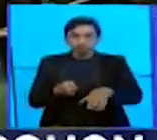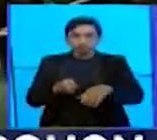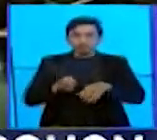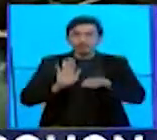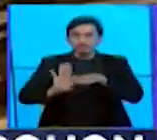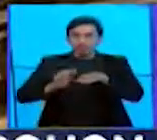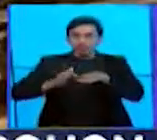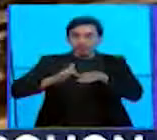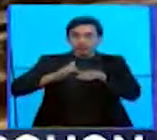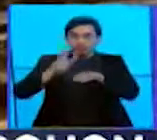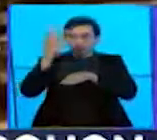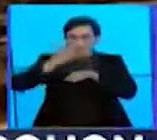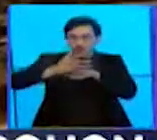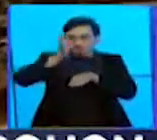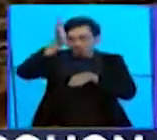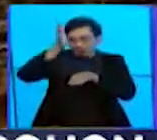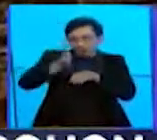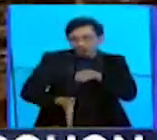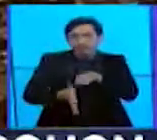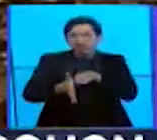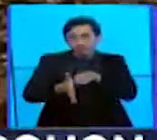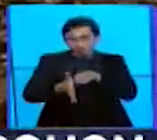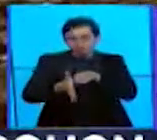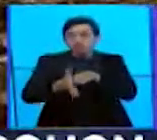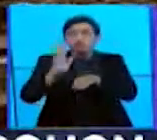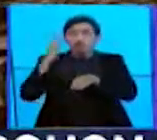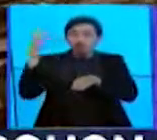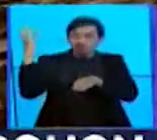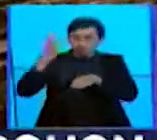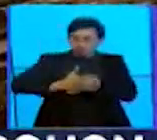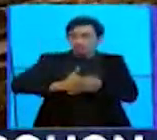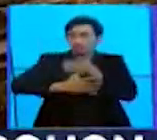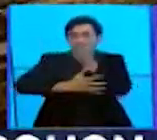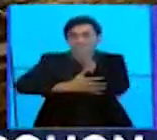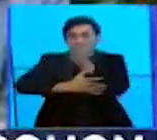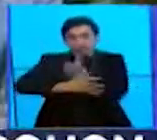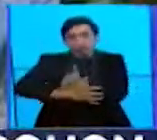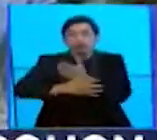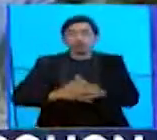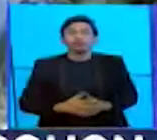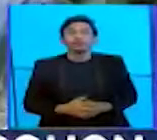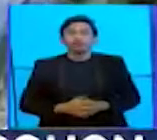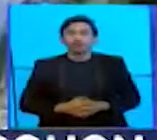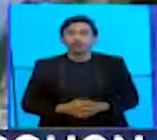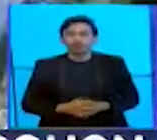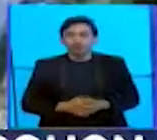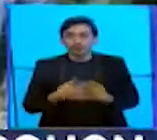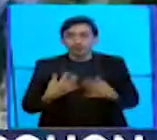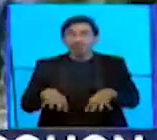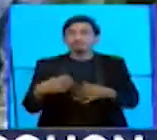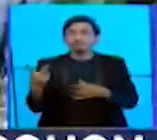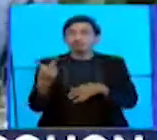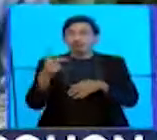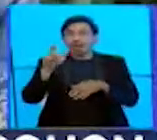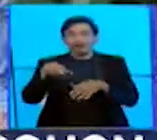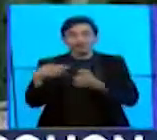menggunakan gergaji mesin untuk menyingkirkan batang pohon berukuran besar. Truk yang ditumpangi kedua korban minggu sore melintas di